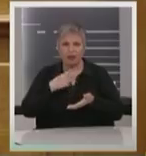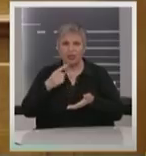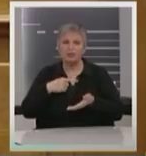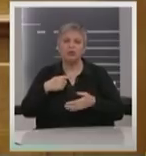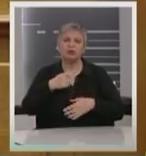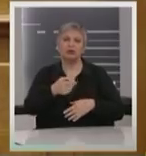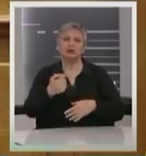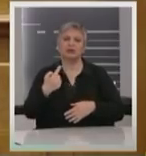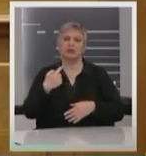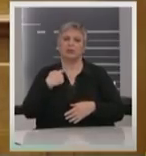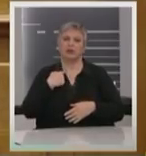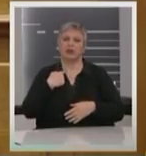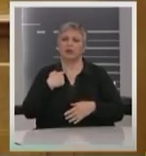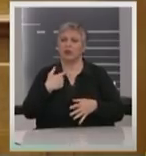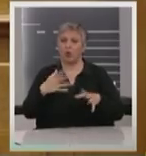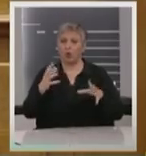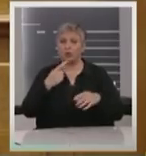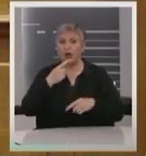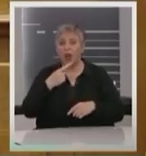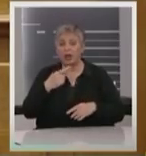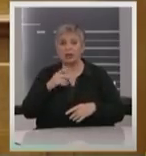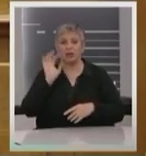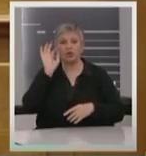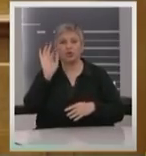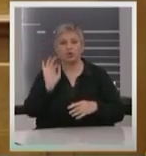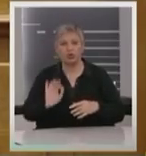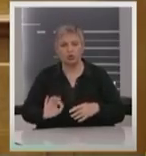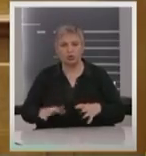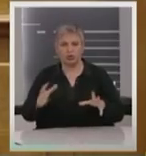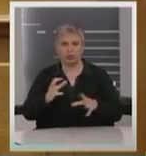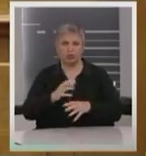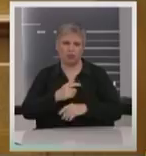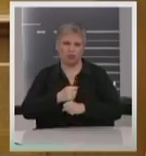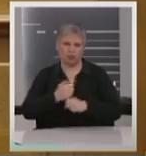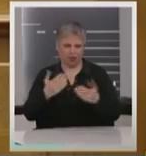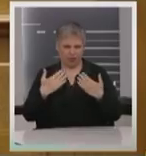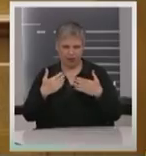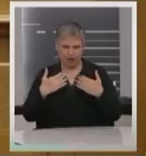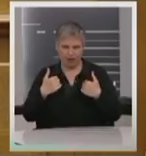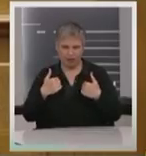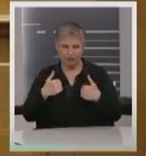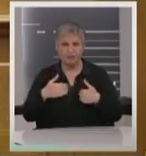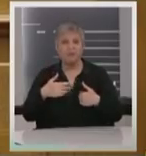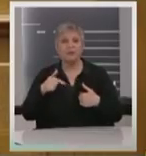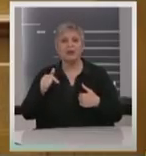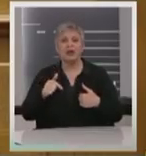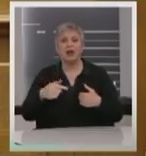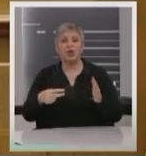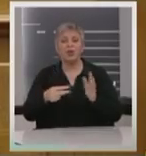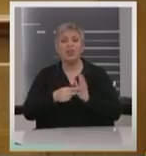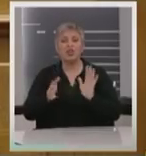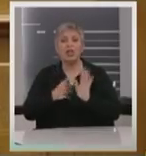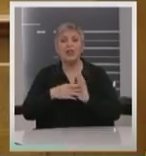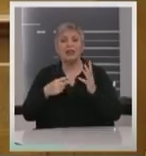έξω. Ο στόχος του 2017 για τον ρυθμό ανάπτυξης, το σημαντικότερο μέγεθος, το πιο